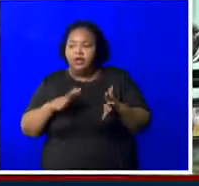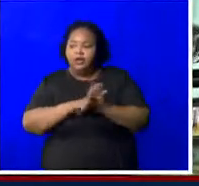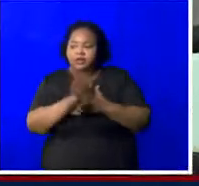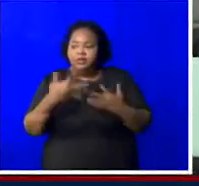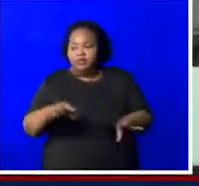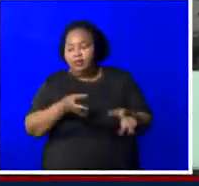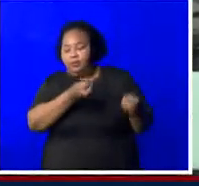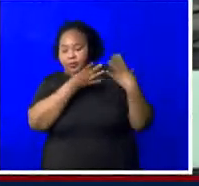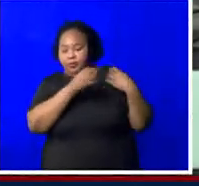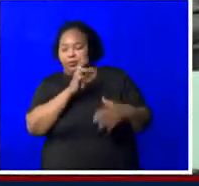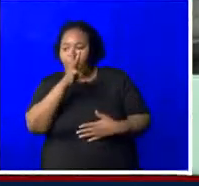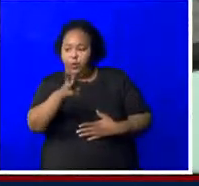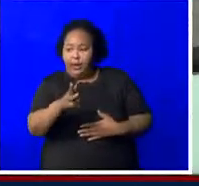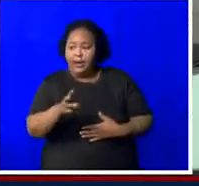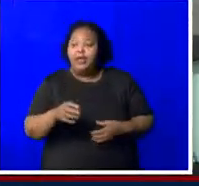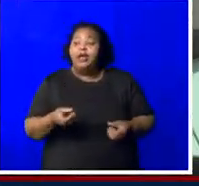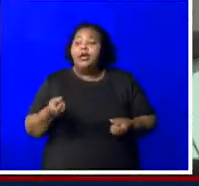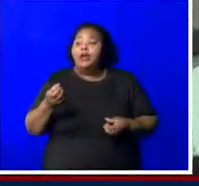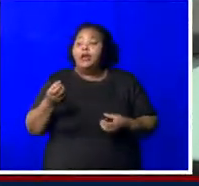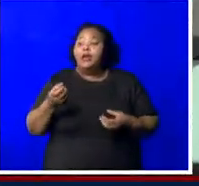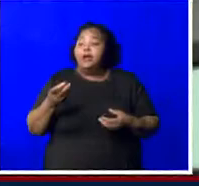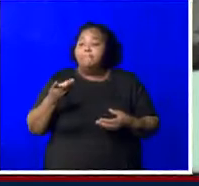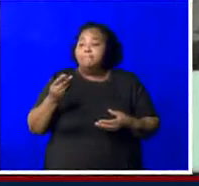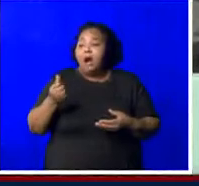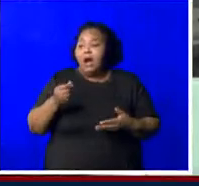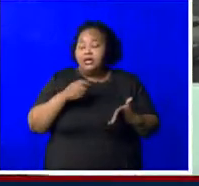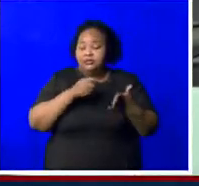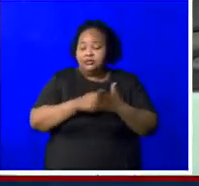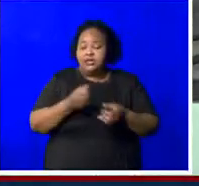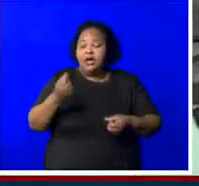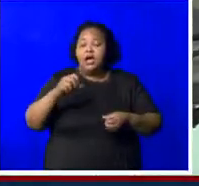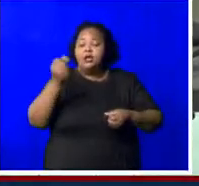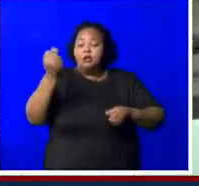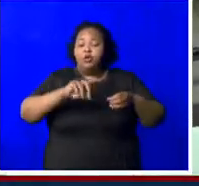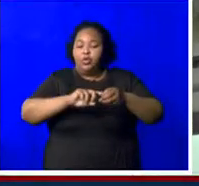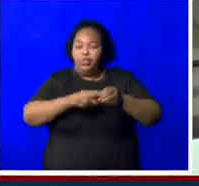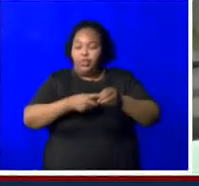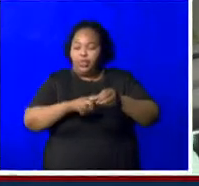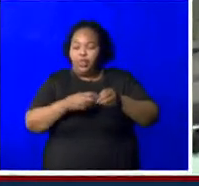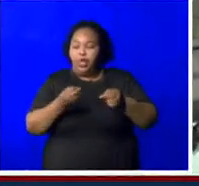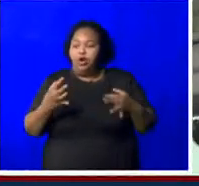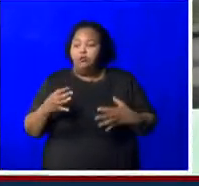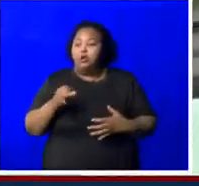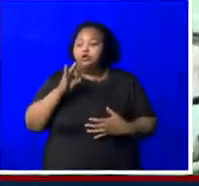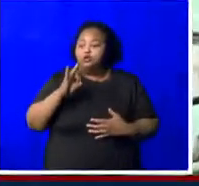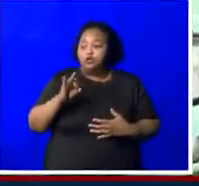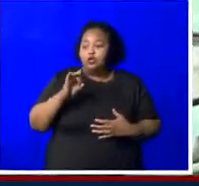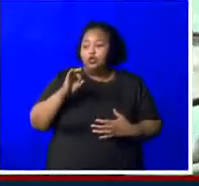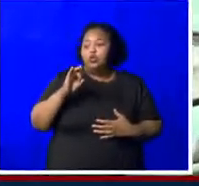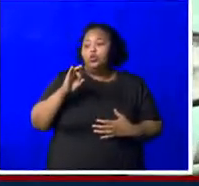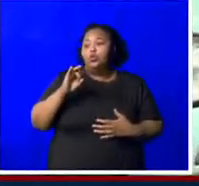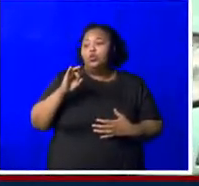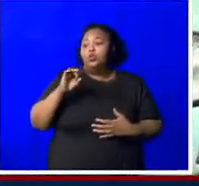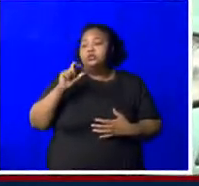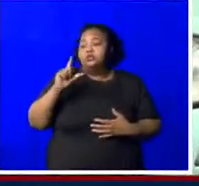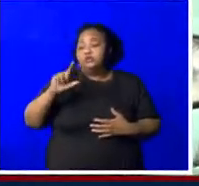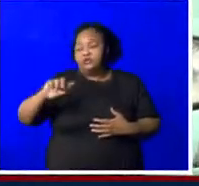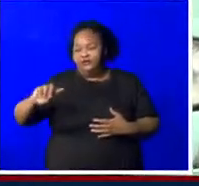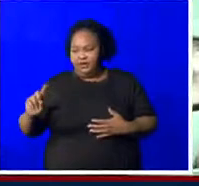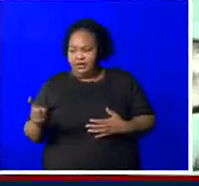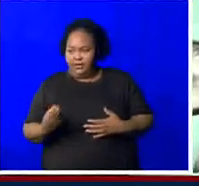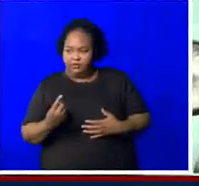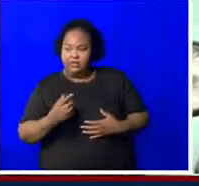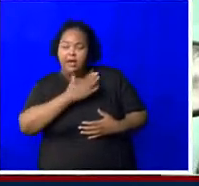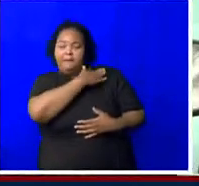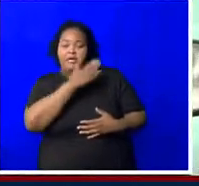tibi lilinganiselwa ku-277,000 emalangeni. Imvuna yalelitiko umhlonishwa James Melane ekhuluma kulo msebenzi ivete